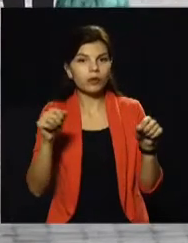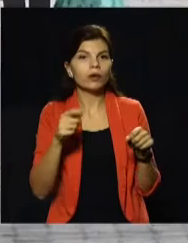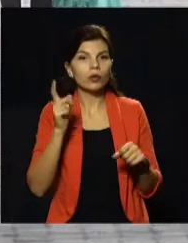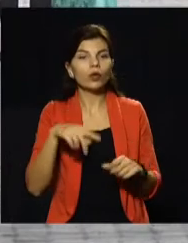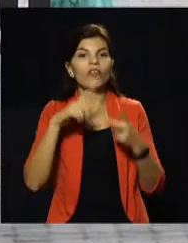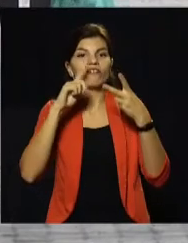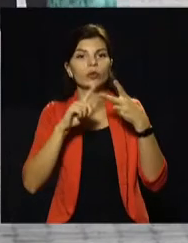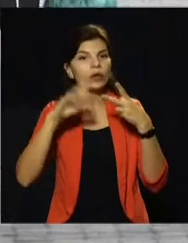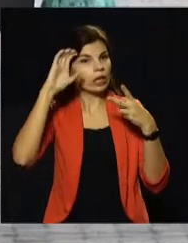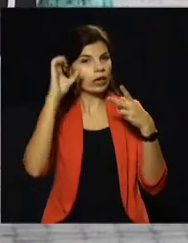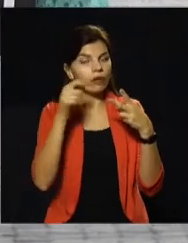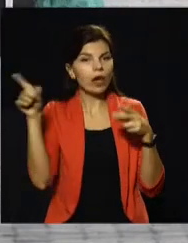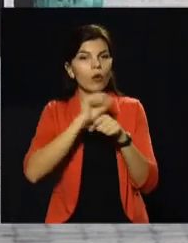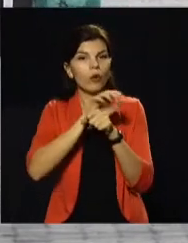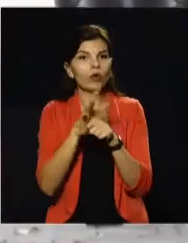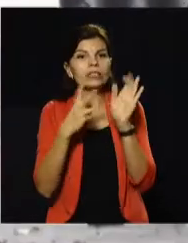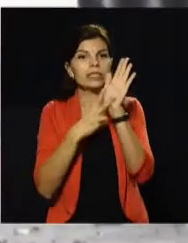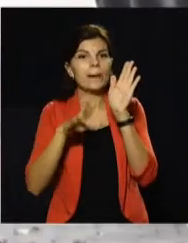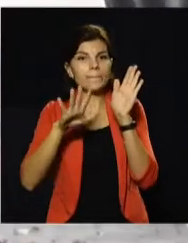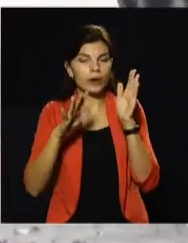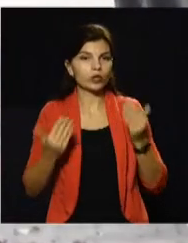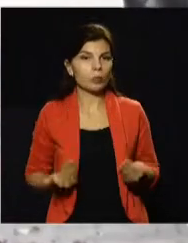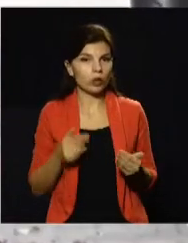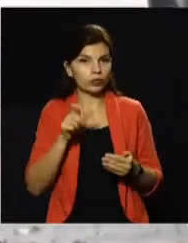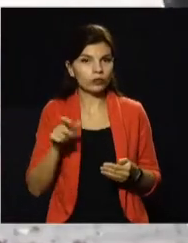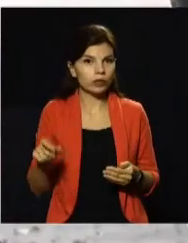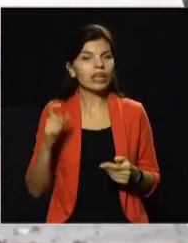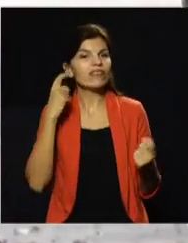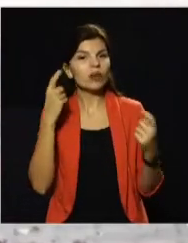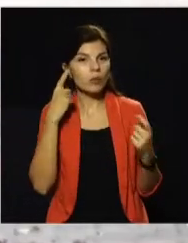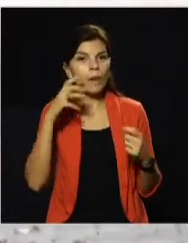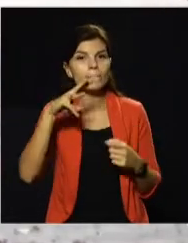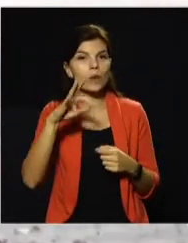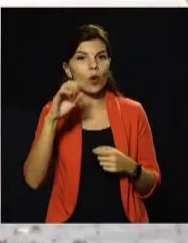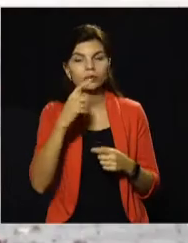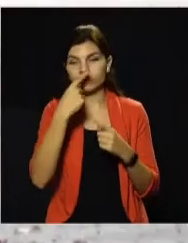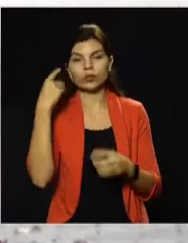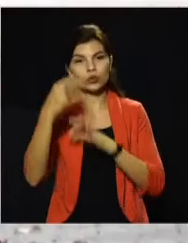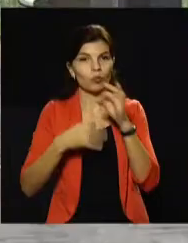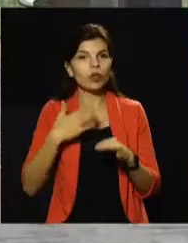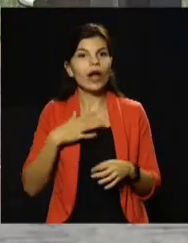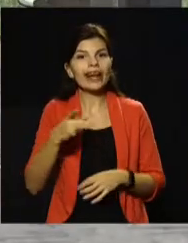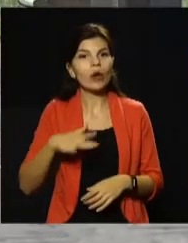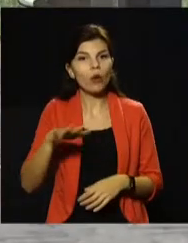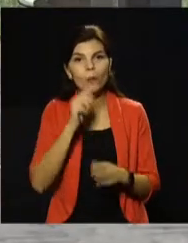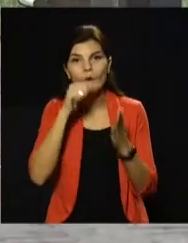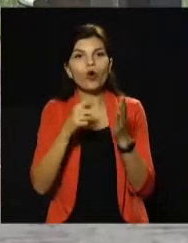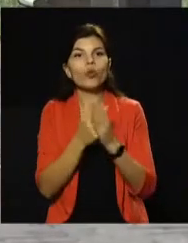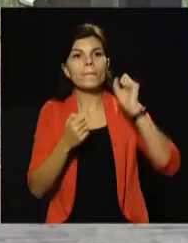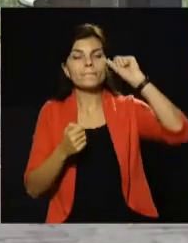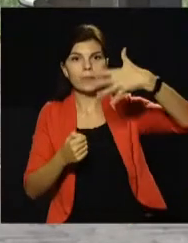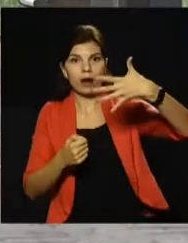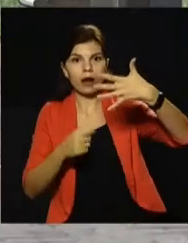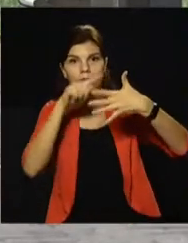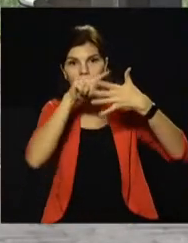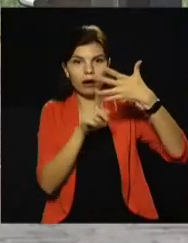Кривий Ріг. Там ковід підтвердили у 75 мешканців. За інформацією МОЗ, за минулу добу наш регіон потрапив до п'ятірки